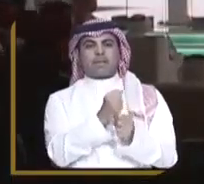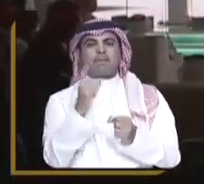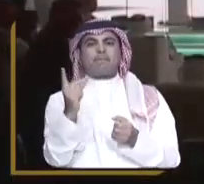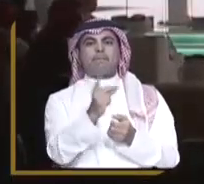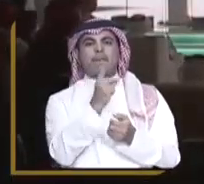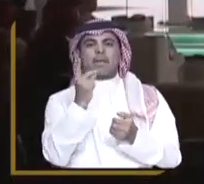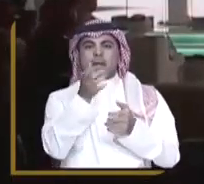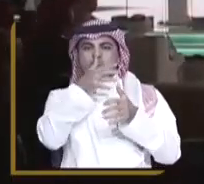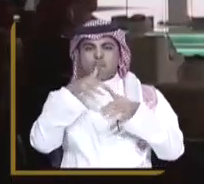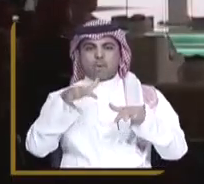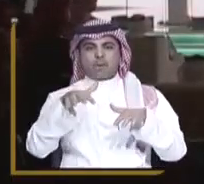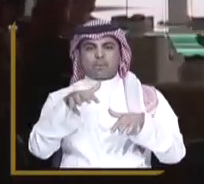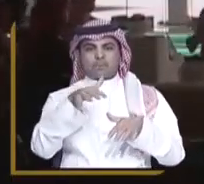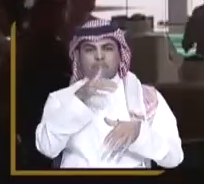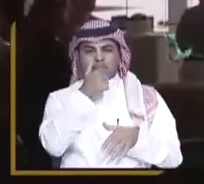البحريه